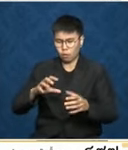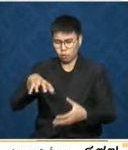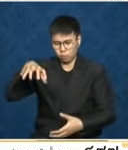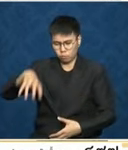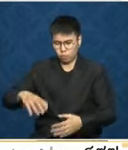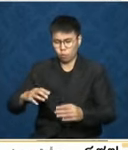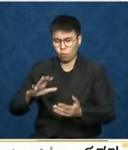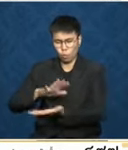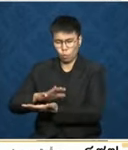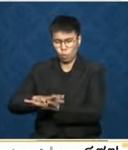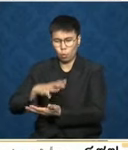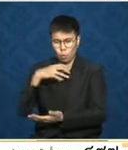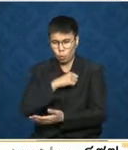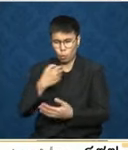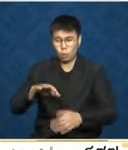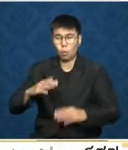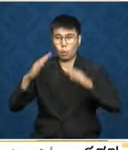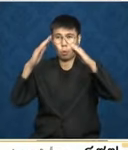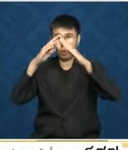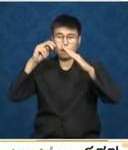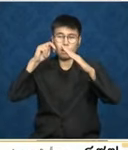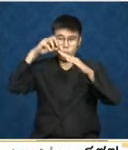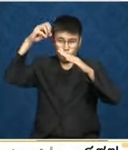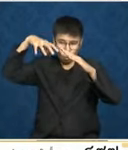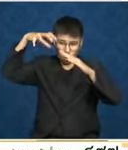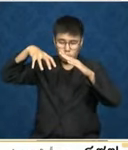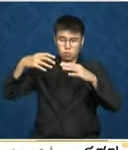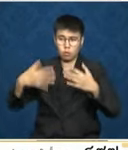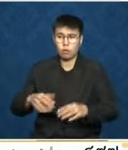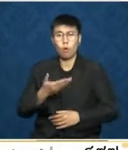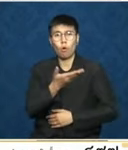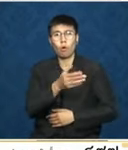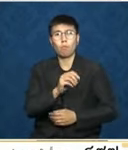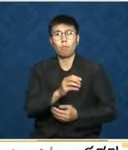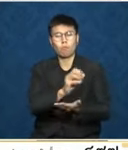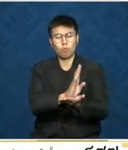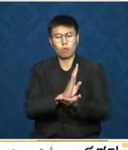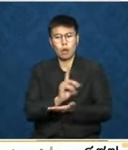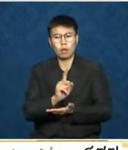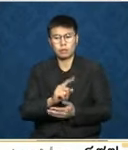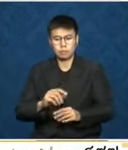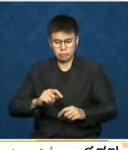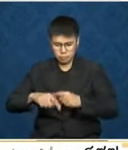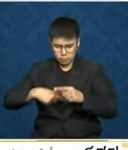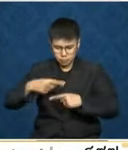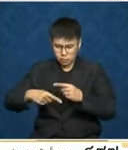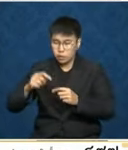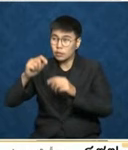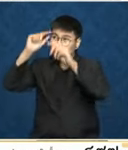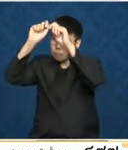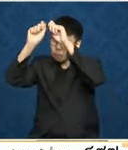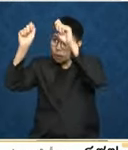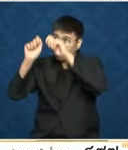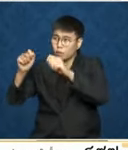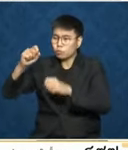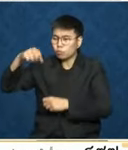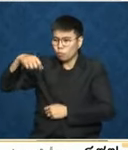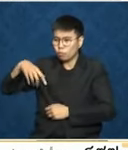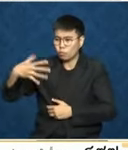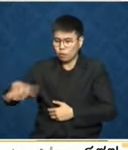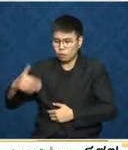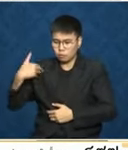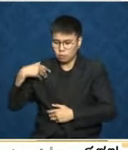ทรุดโทรมมากนะครับคุณครูต้องไปขอรับบริจาคเทปกันน้ำมาแปะหลังคาฤดูฝนจะต้องเอากะละมังมารองน้ำและอื่นๆเนื่องจากจากพื้นที่